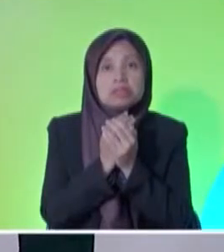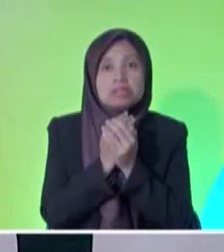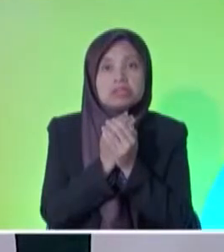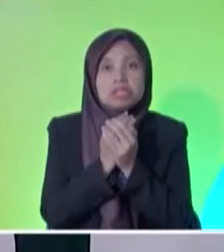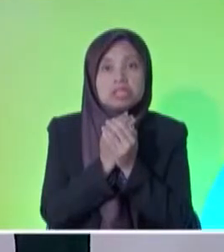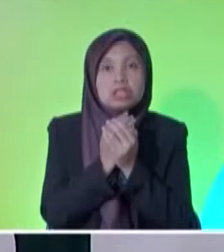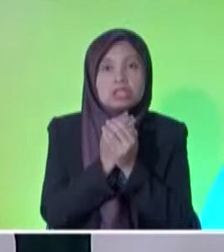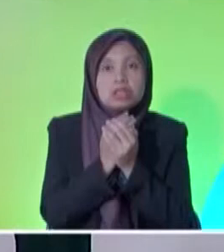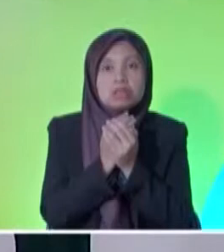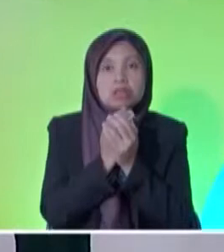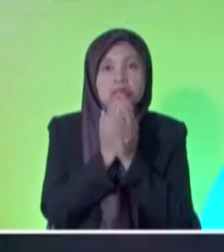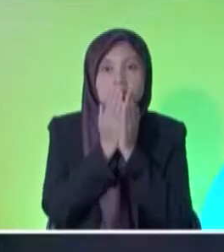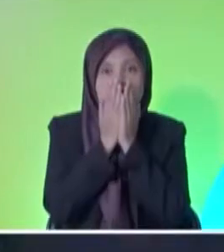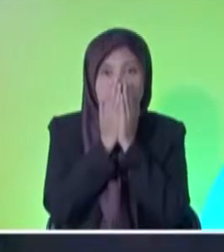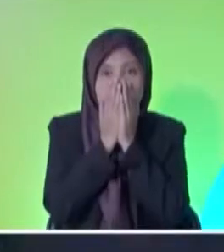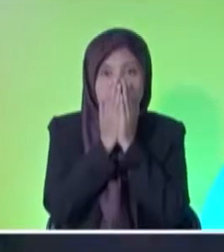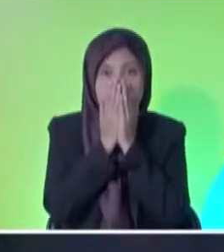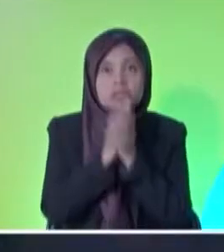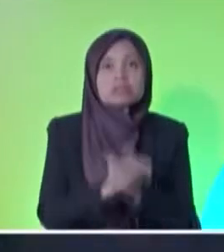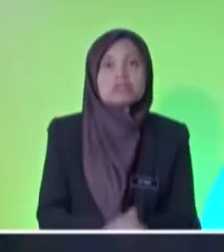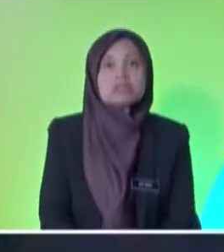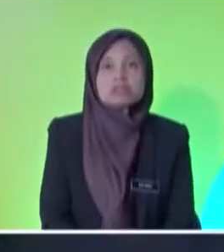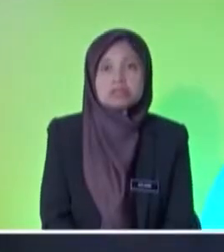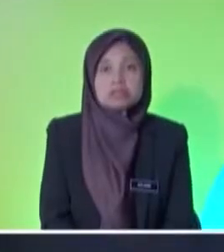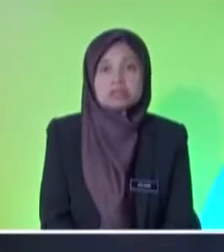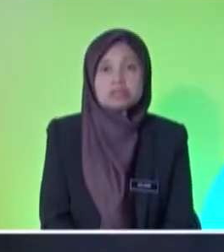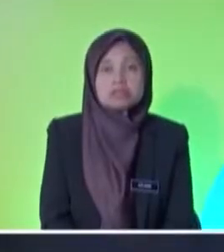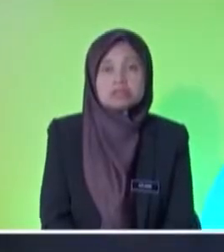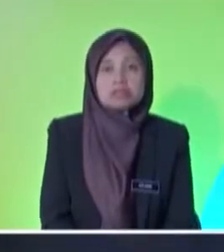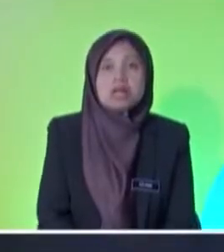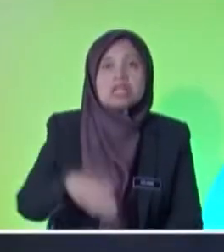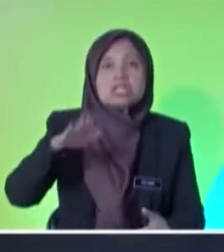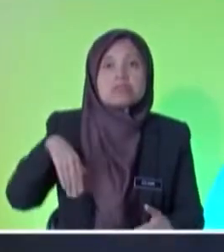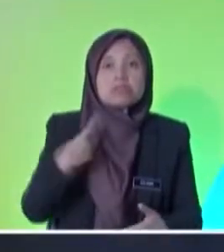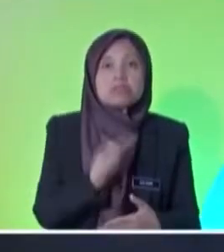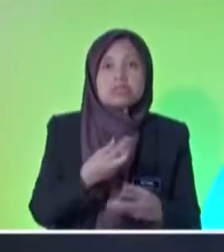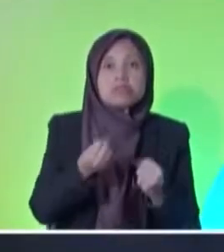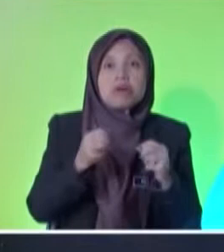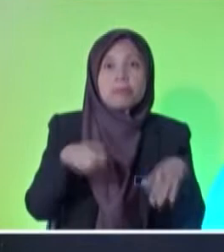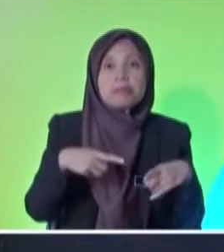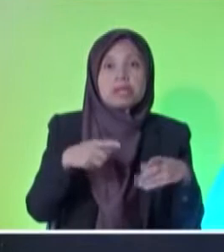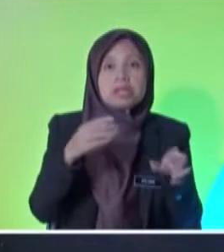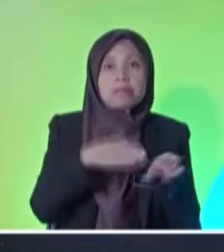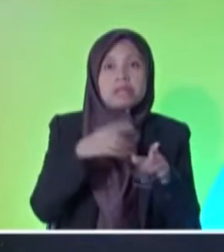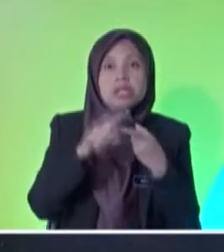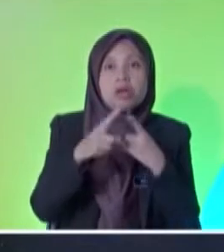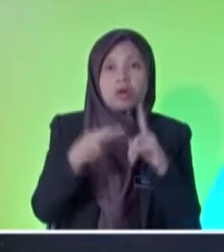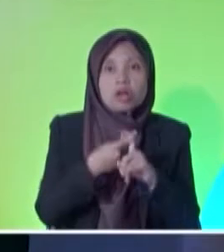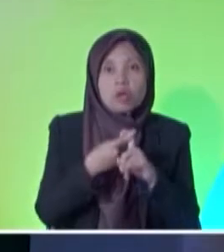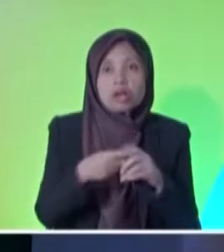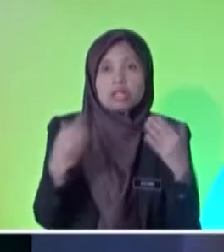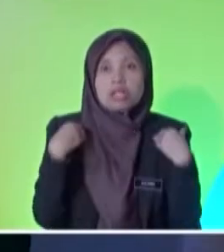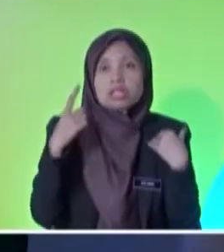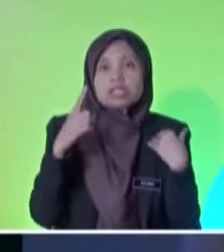eBuddy ke Sony hyemin kiriman sebelum kita enggak begitu pada murid-murid kita ada satu lagi pekerja